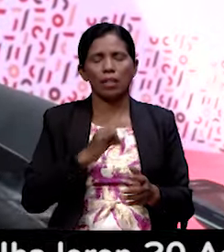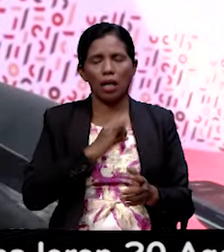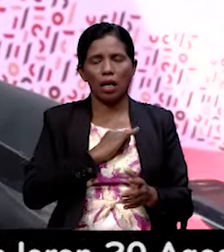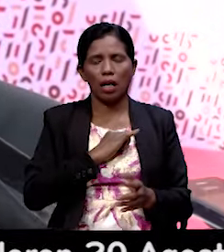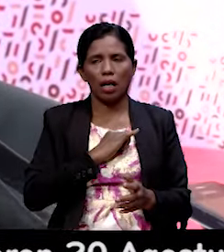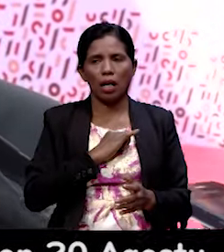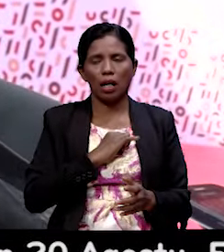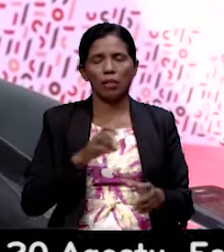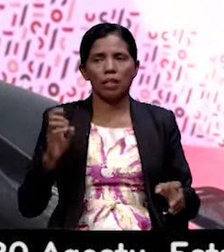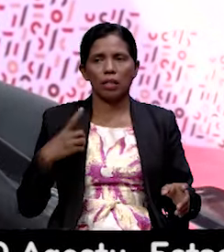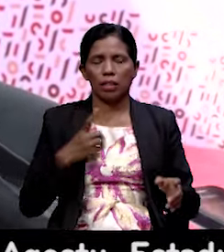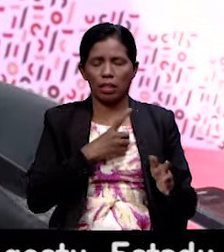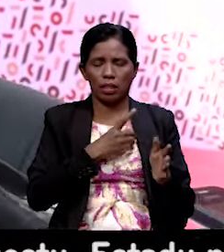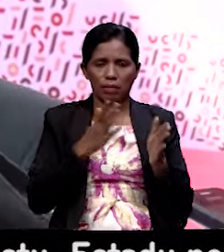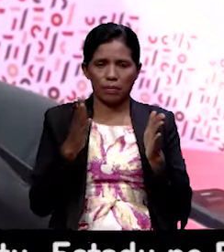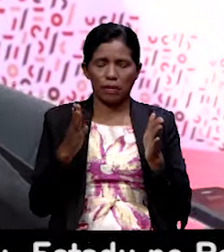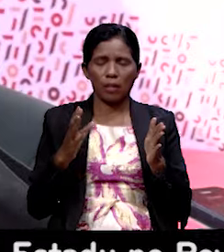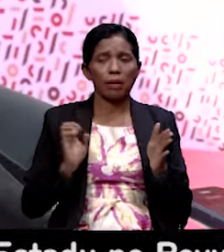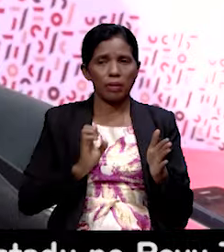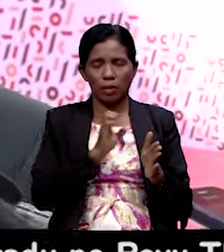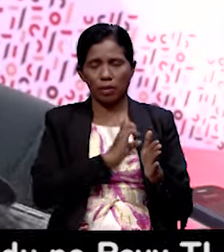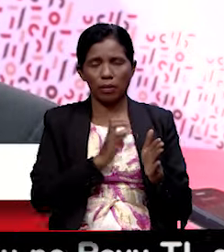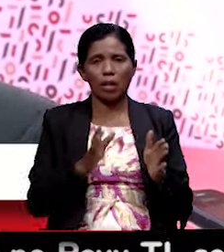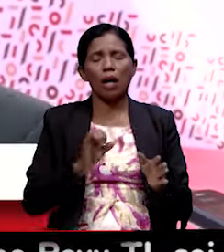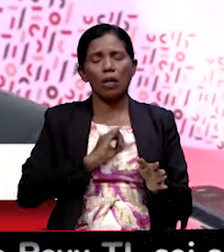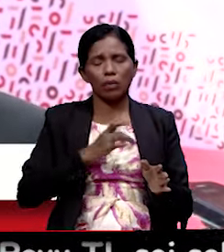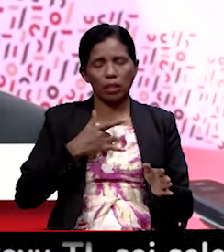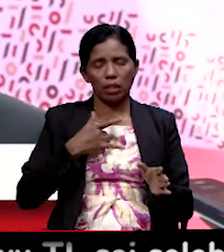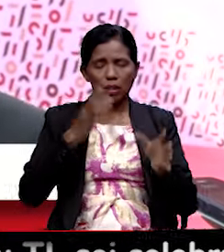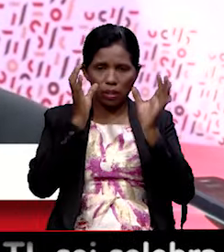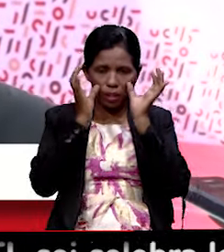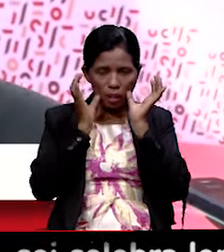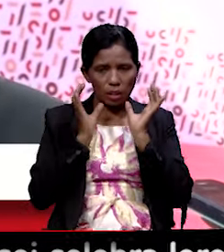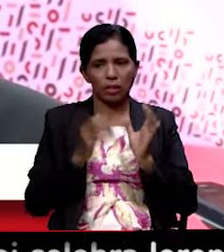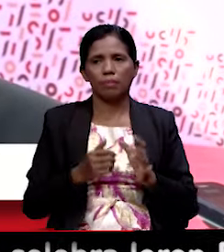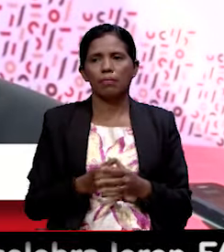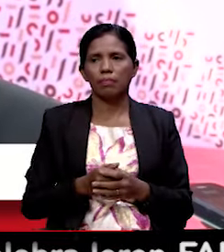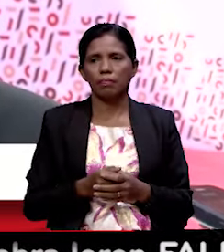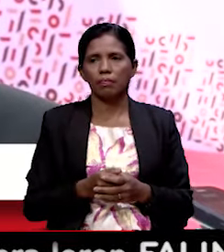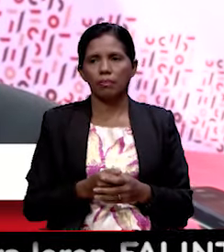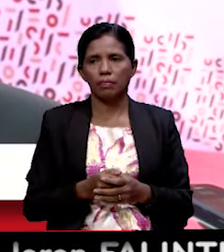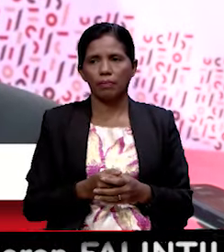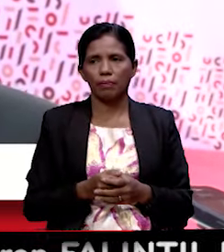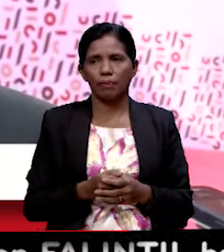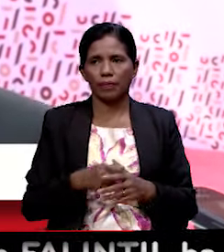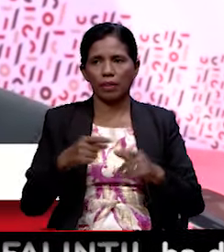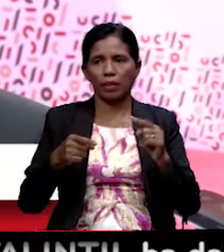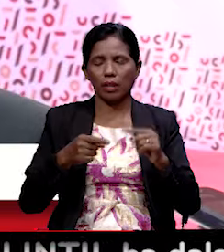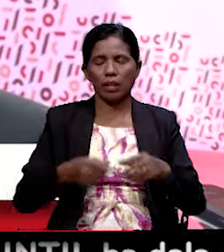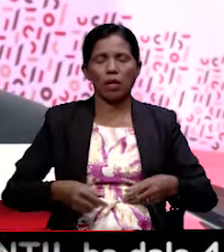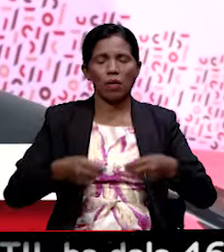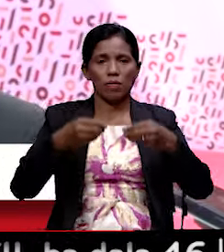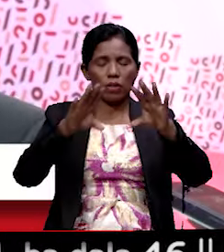duta besar sangat sedih ya dan sedikit kecewa ya karena ketika penghargaan itu diberikan